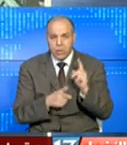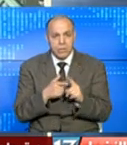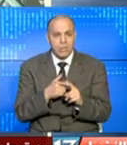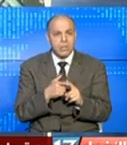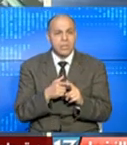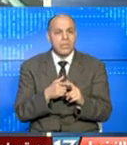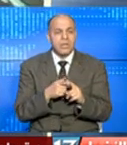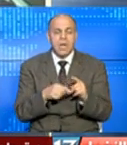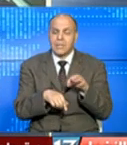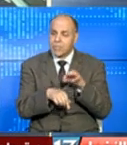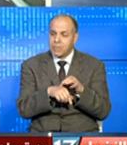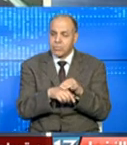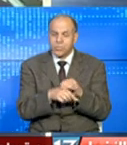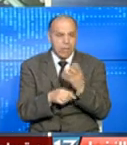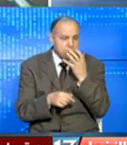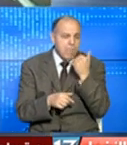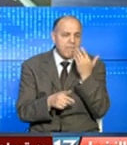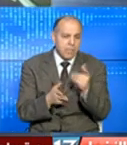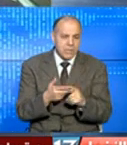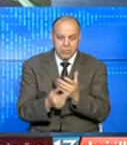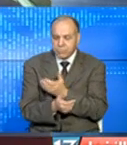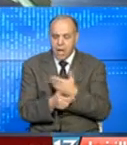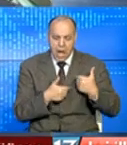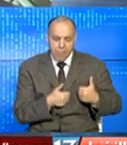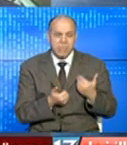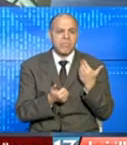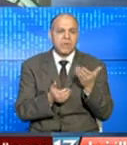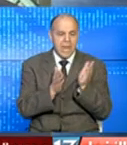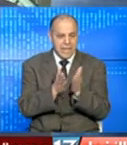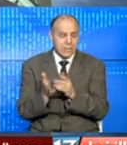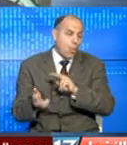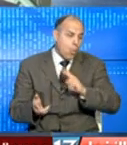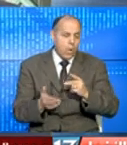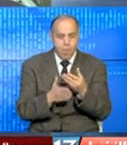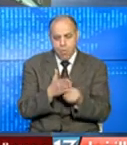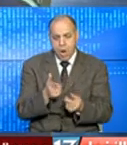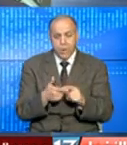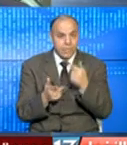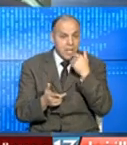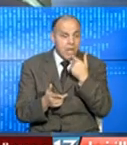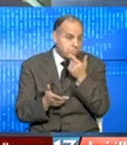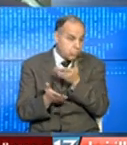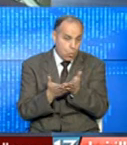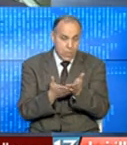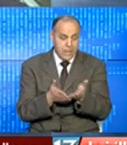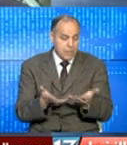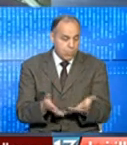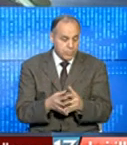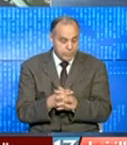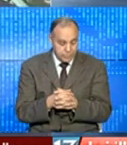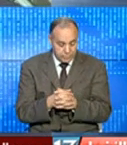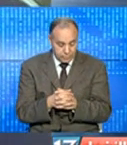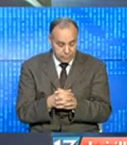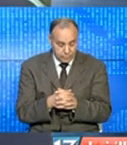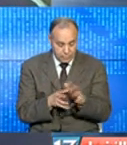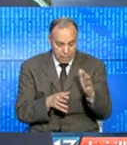له خاصة غياب طبيب الأنعاش والتبنيج، غياب طبيب القلب، الاختصاصات معناها ناقصة برشا. الحق احنا تو فهمت له